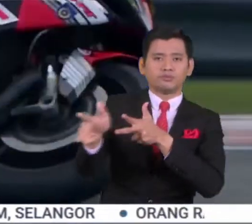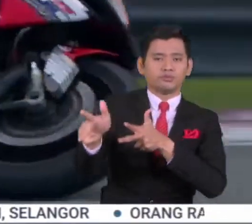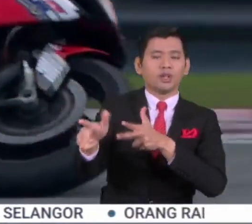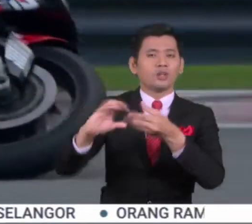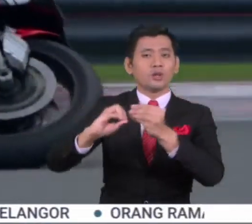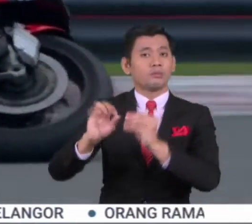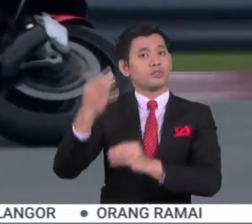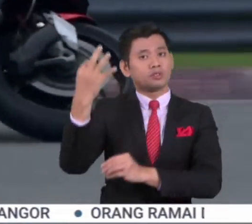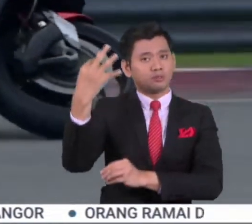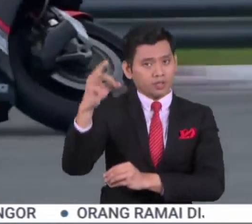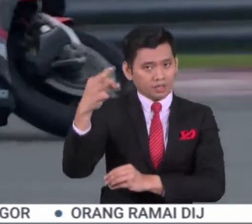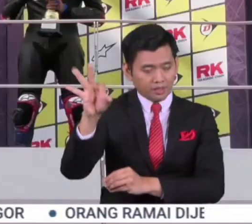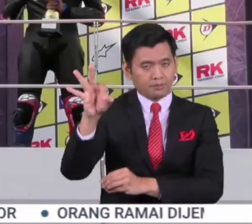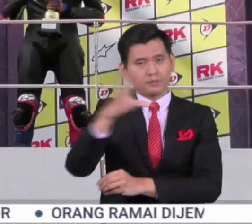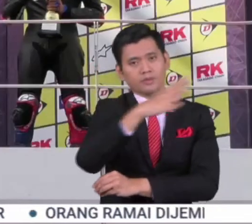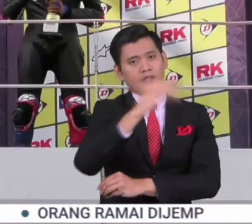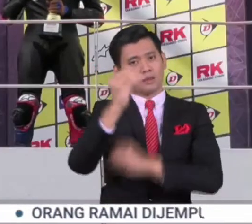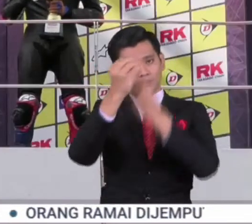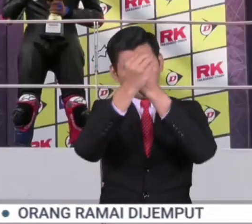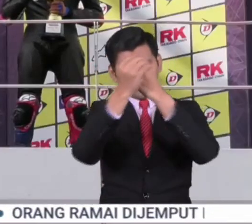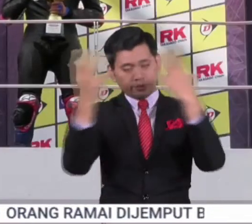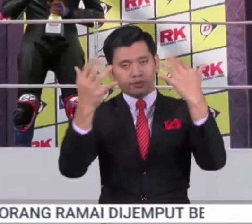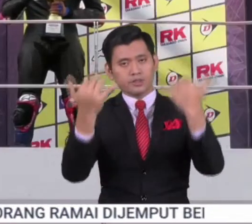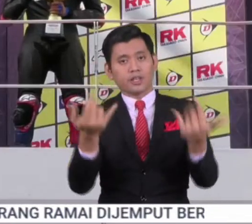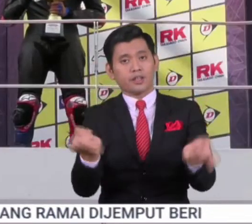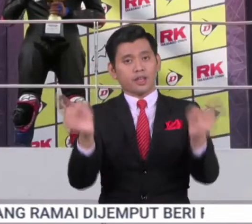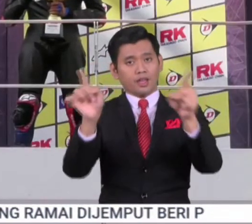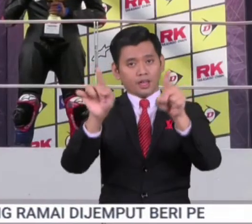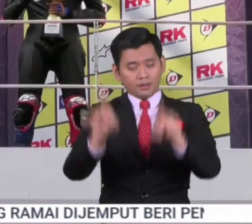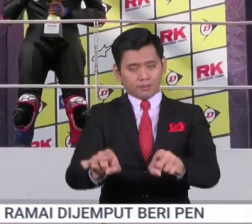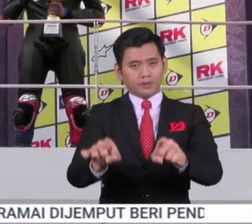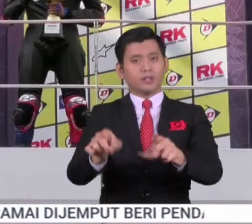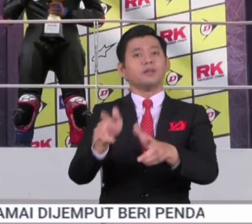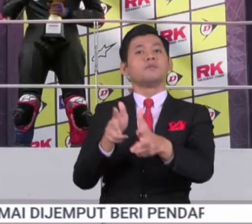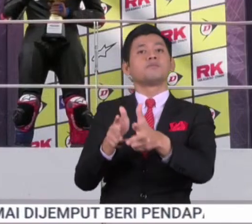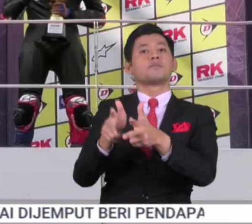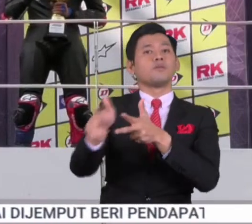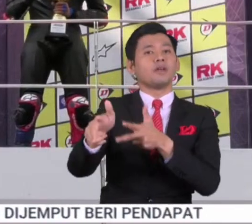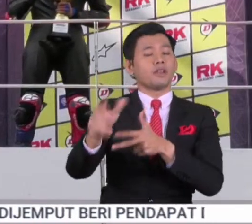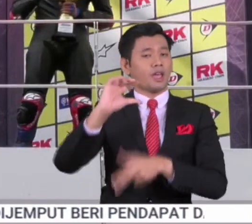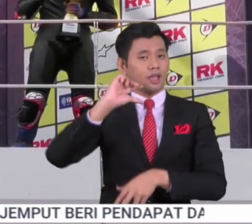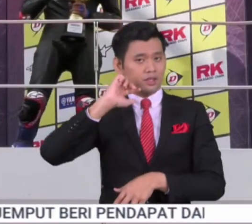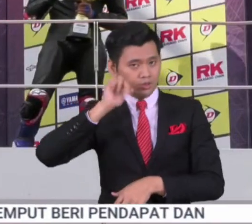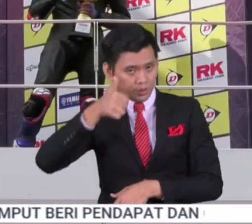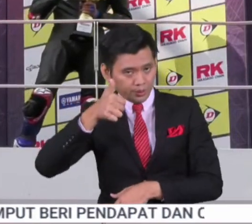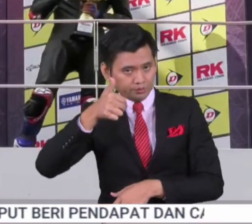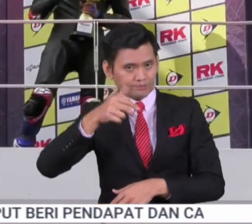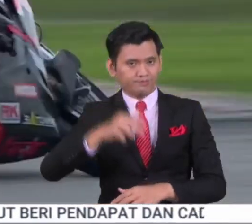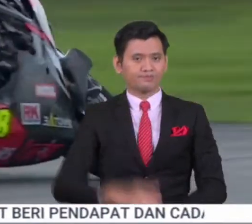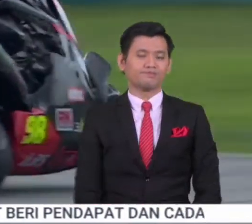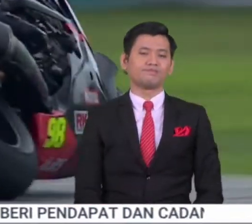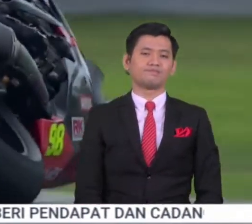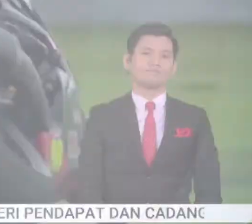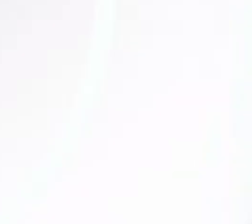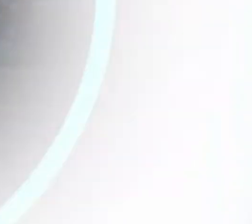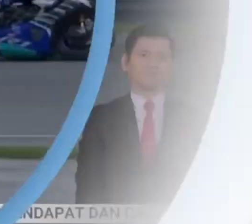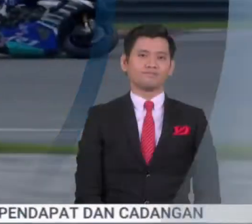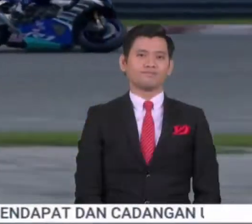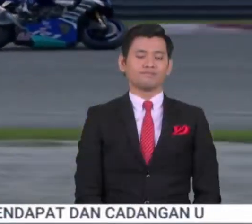mengadakan sidang media bagi mengumumkan perkembangan terbaru berkaitan perlumbaan itu esok.